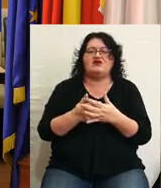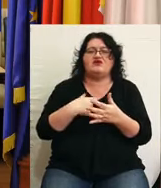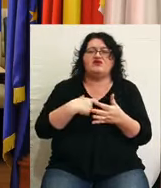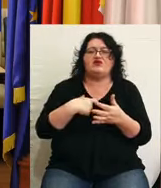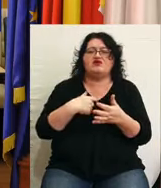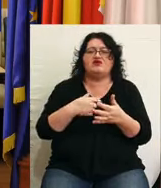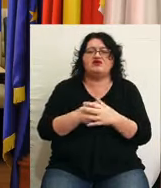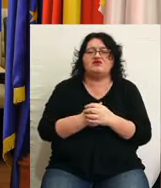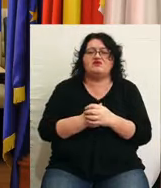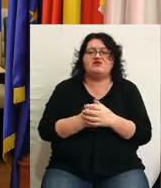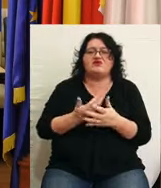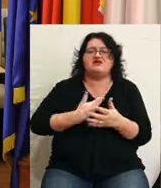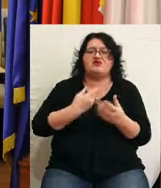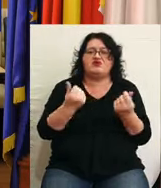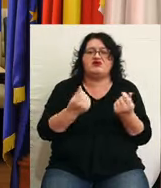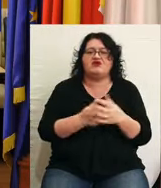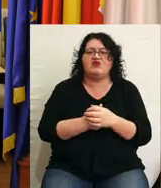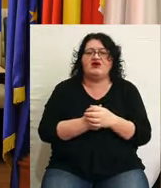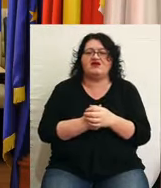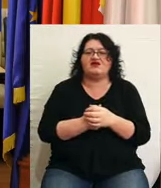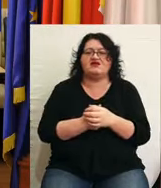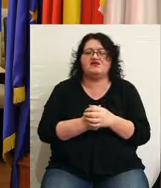primească banii.